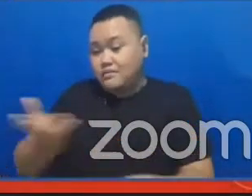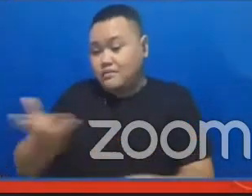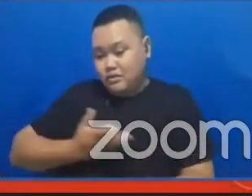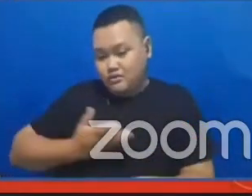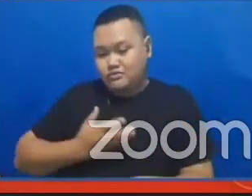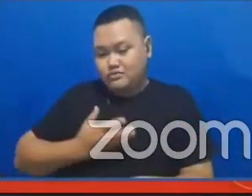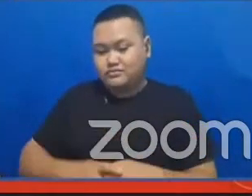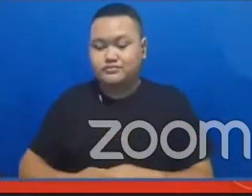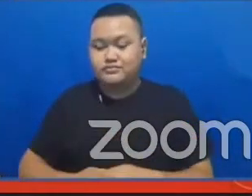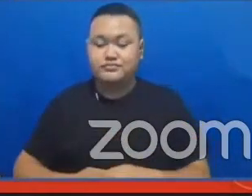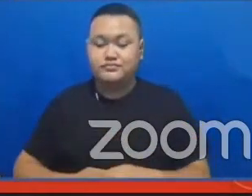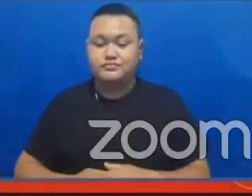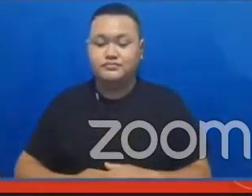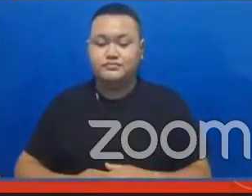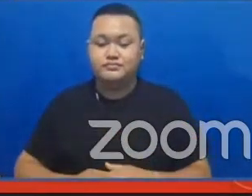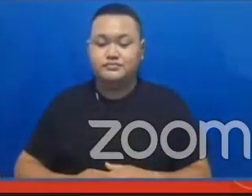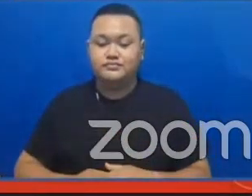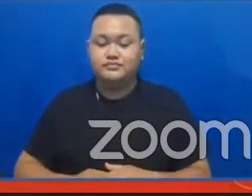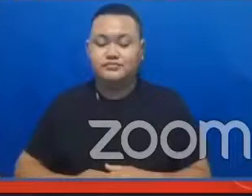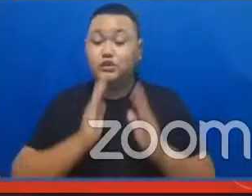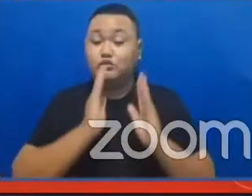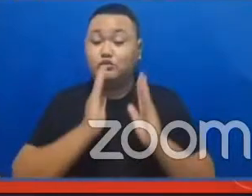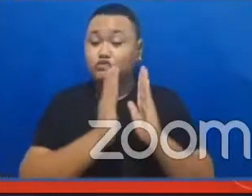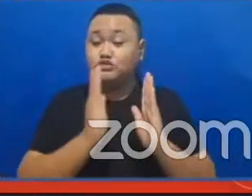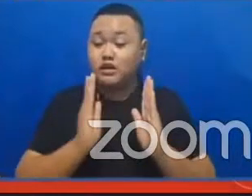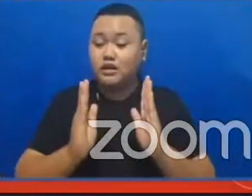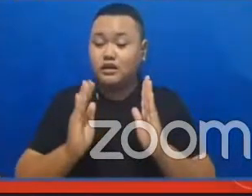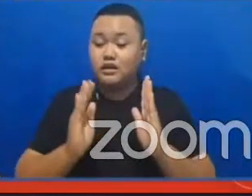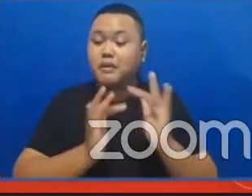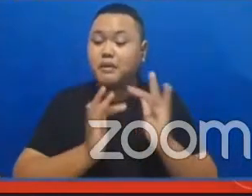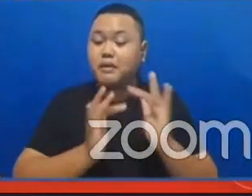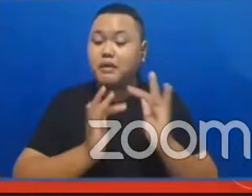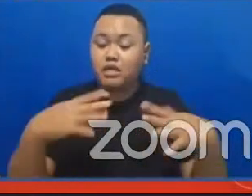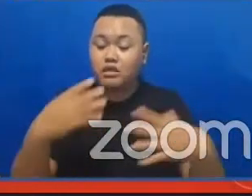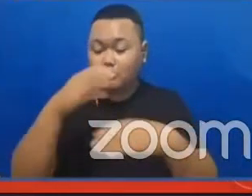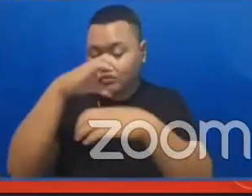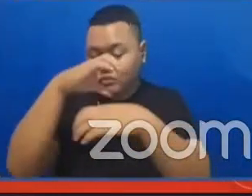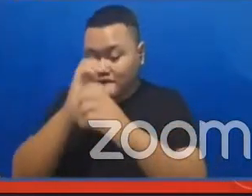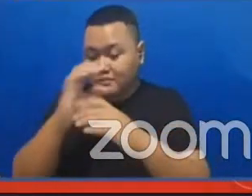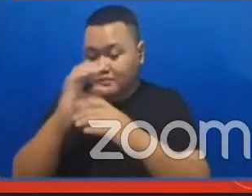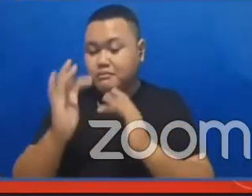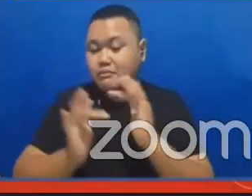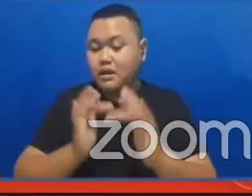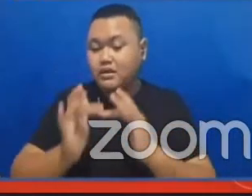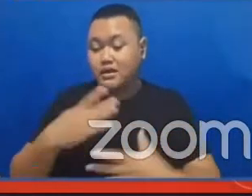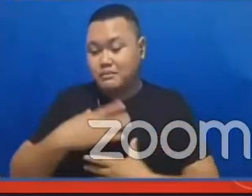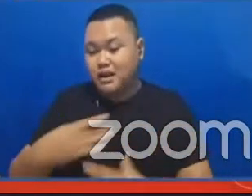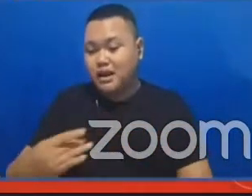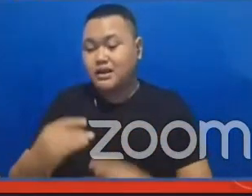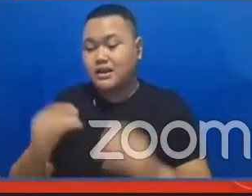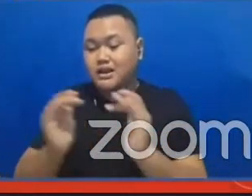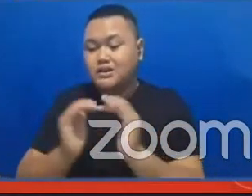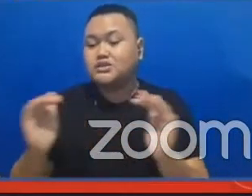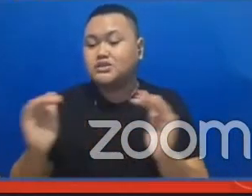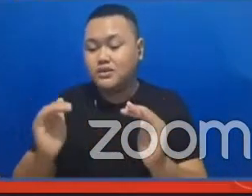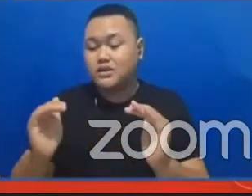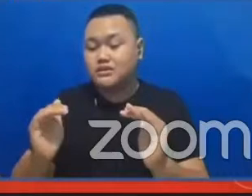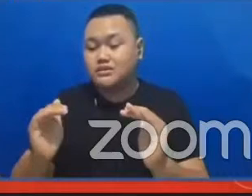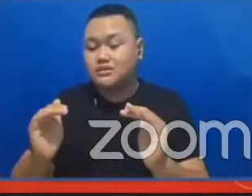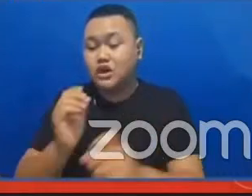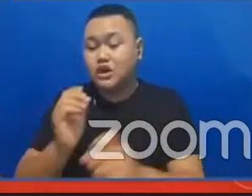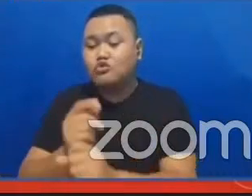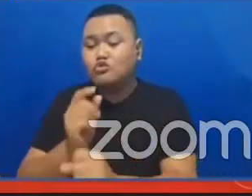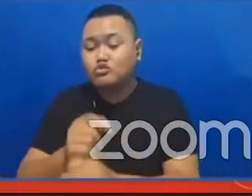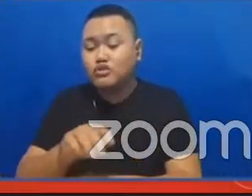bentuk bahan ajar, pustaka maya, atau lab maya yang menarik dan sesuai dengan apa